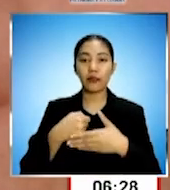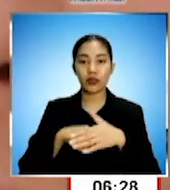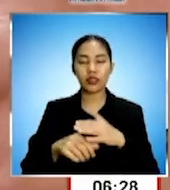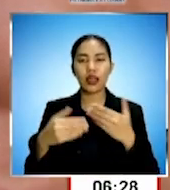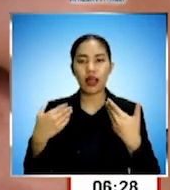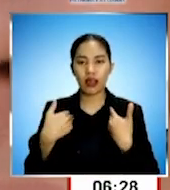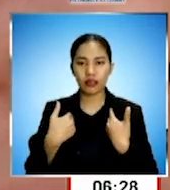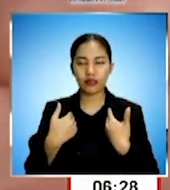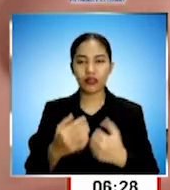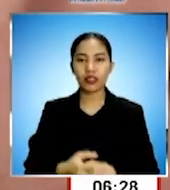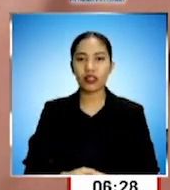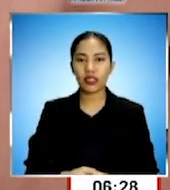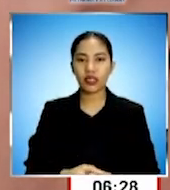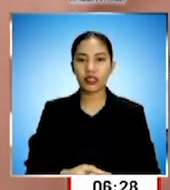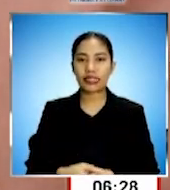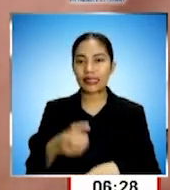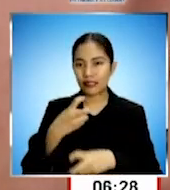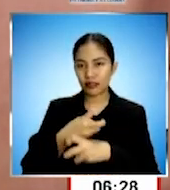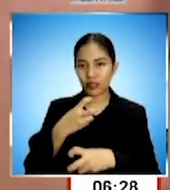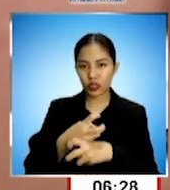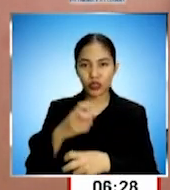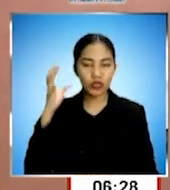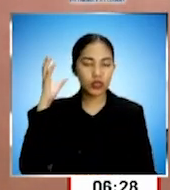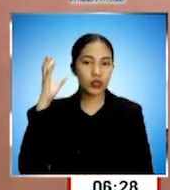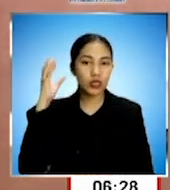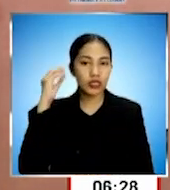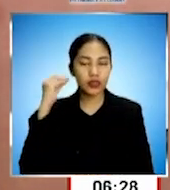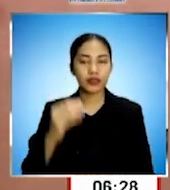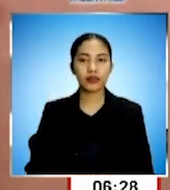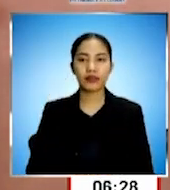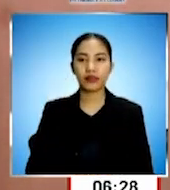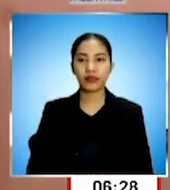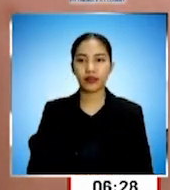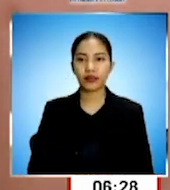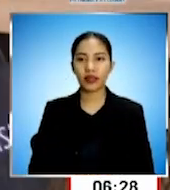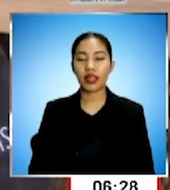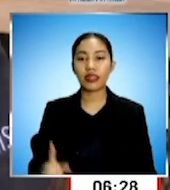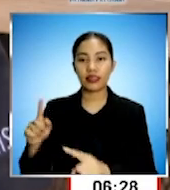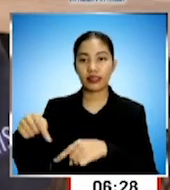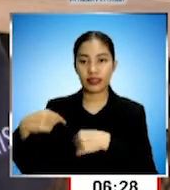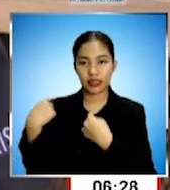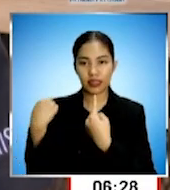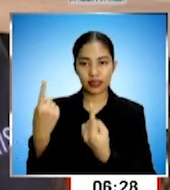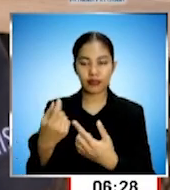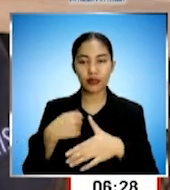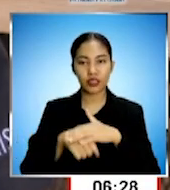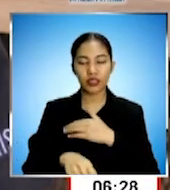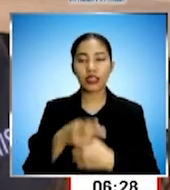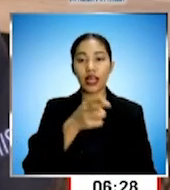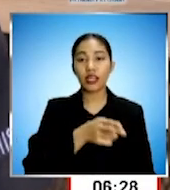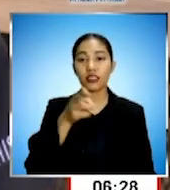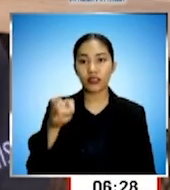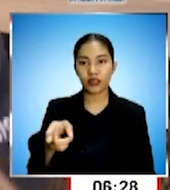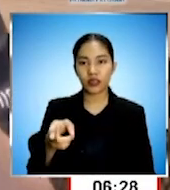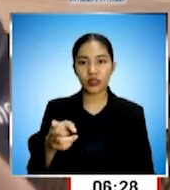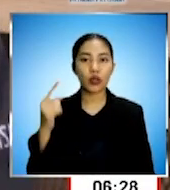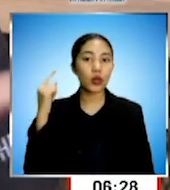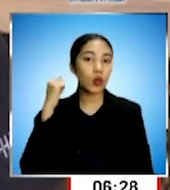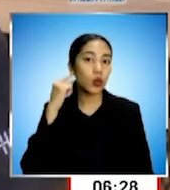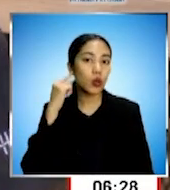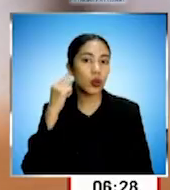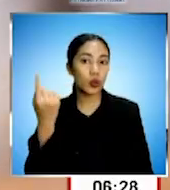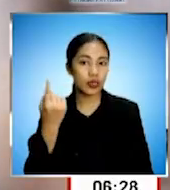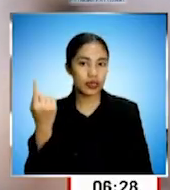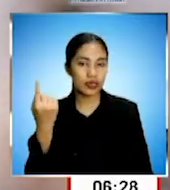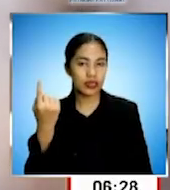mahirapan siyang makarinig. Inborn po ako, hard of hearing po ang tawag ko sa akin. Ito lang po yung naaalimit po sa akin. Ito,